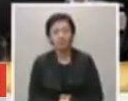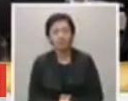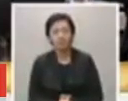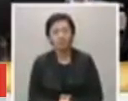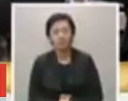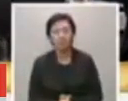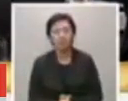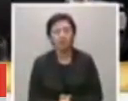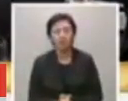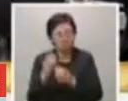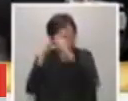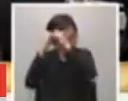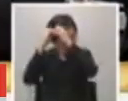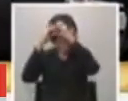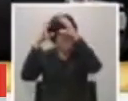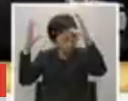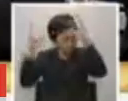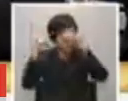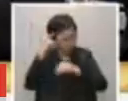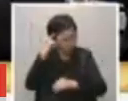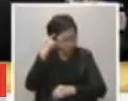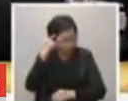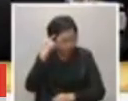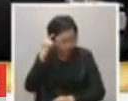มันต้องใช้จินตนาการมันต้องใช้ไอเดีย